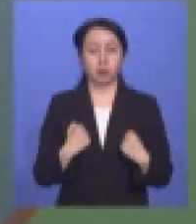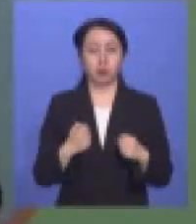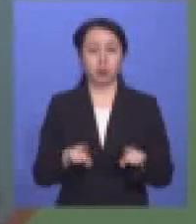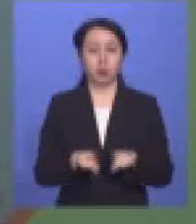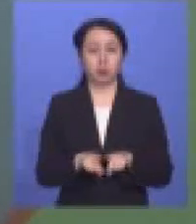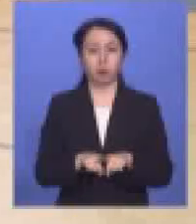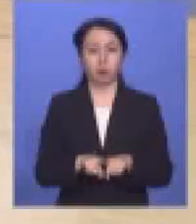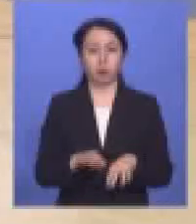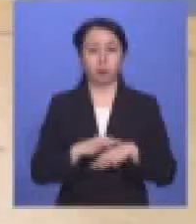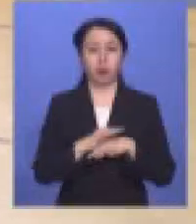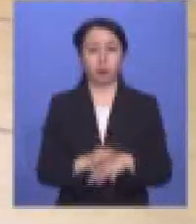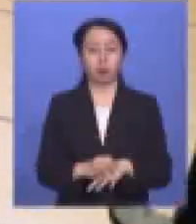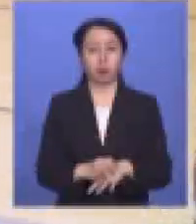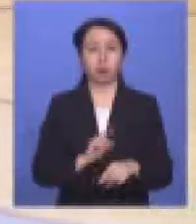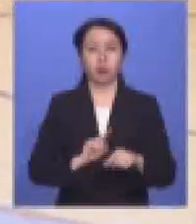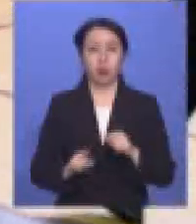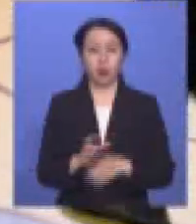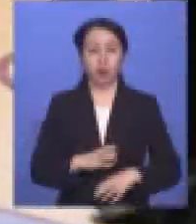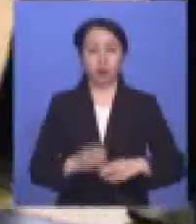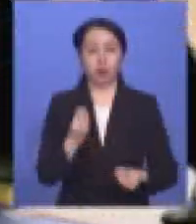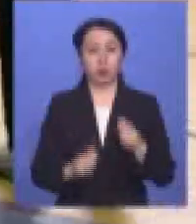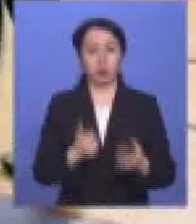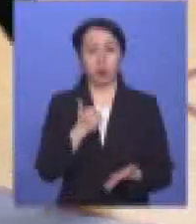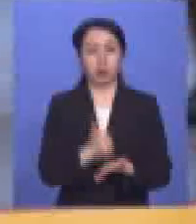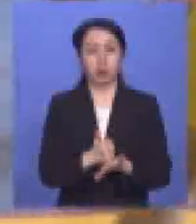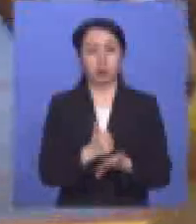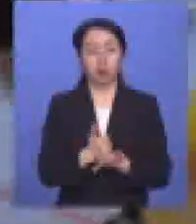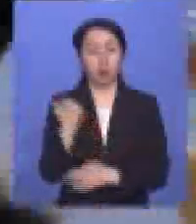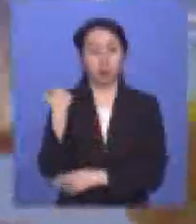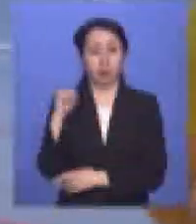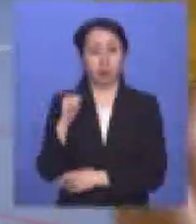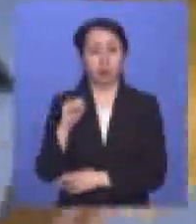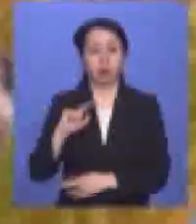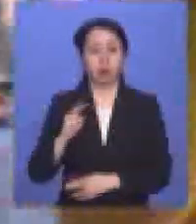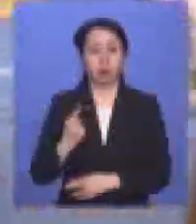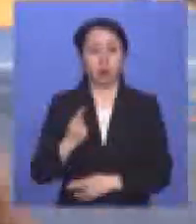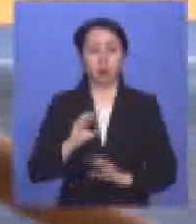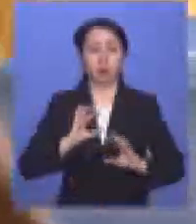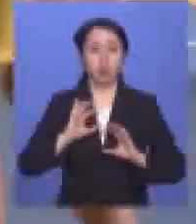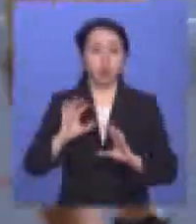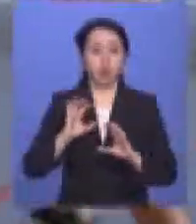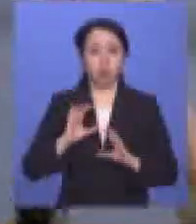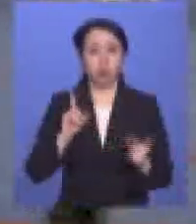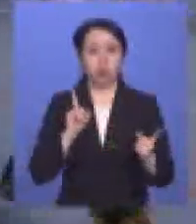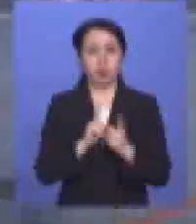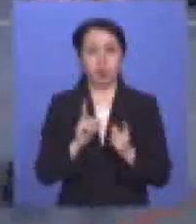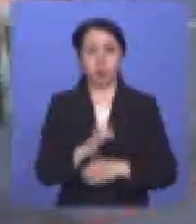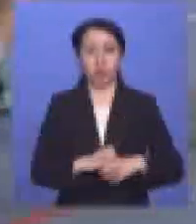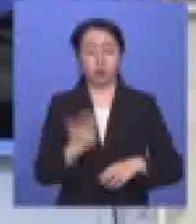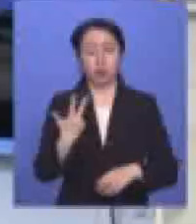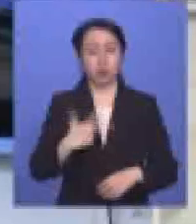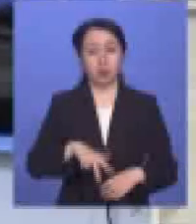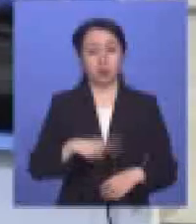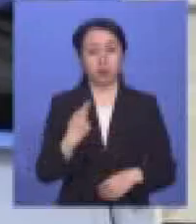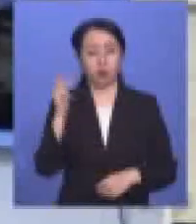же уровне проведем. Ловкость, скорость, командная игра – главные составляющие победы на этом первенстве. На баскетбольной площадке встретились команды 32-й